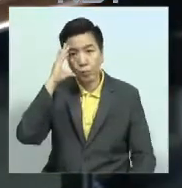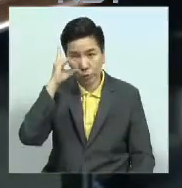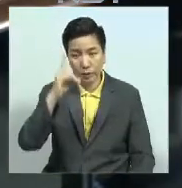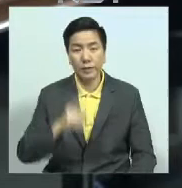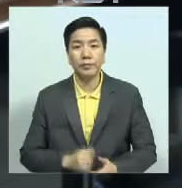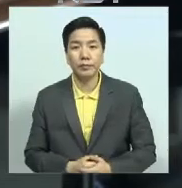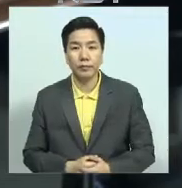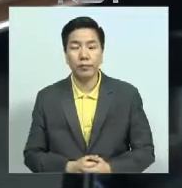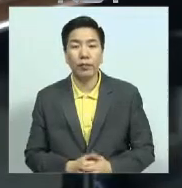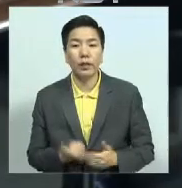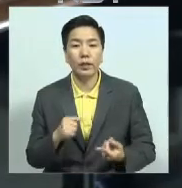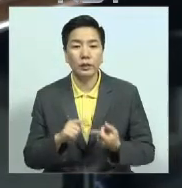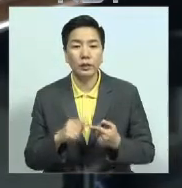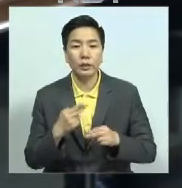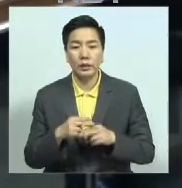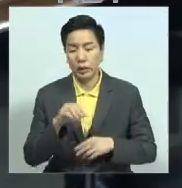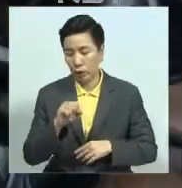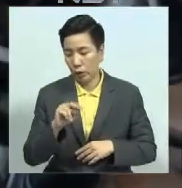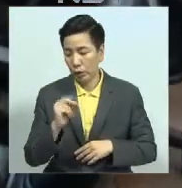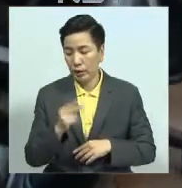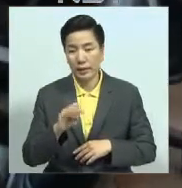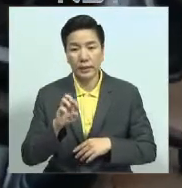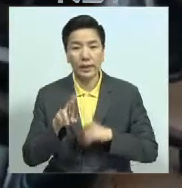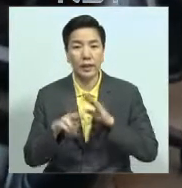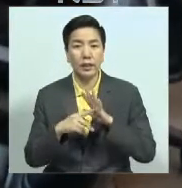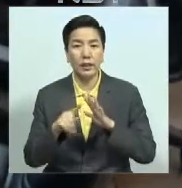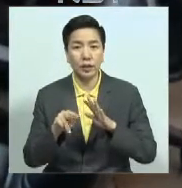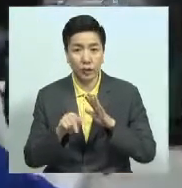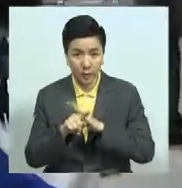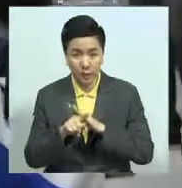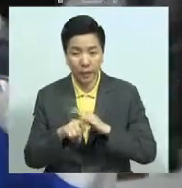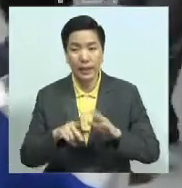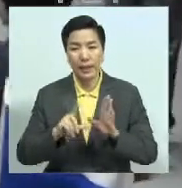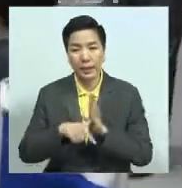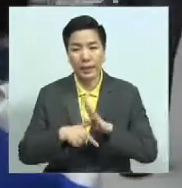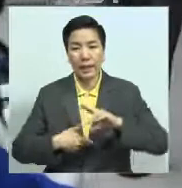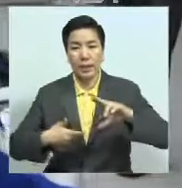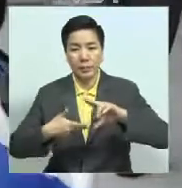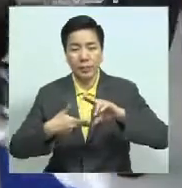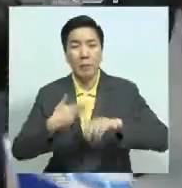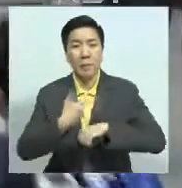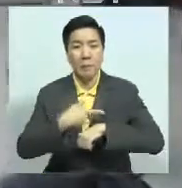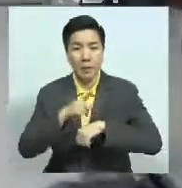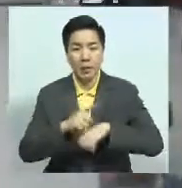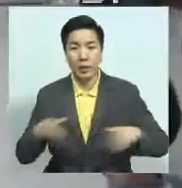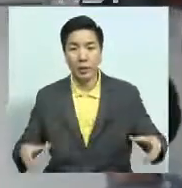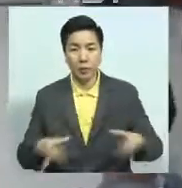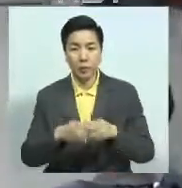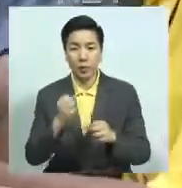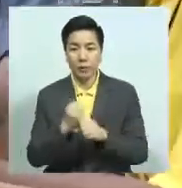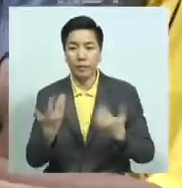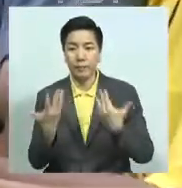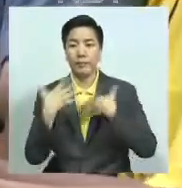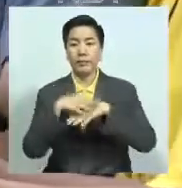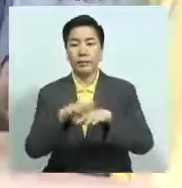นี้ทางด้านของนายสนธิรัตน์สนธิจิรวงศ์เลขาธิการพรรคพลังประชารัฐนะครับในฐานะประธานคณะทำงานประส